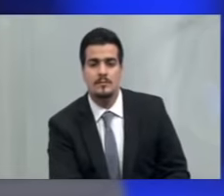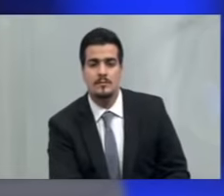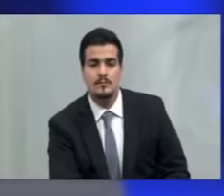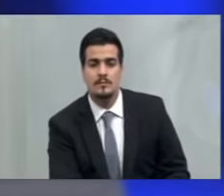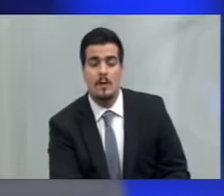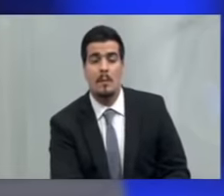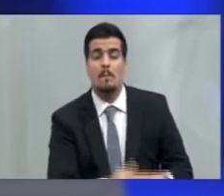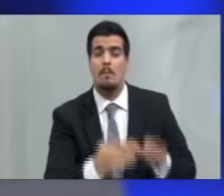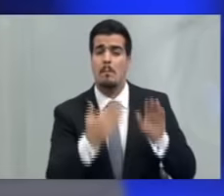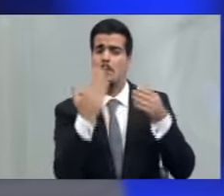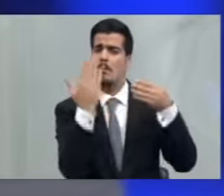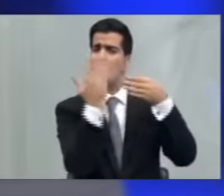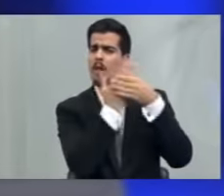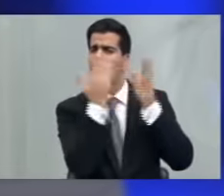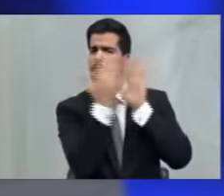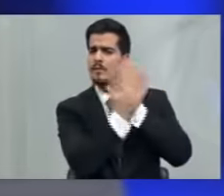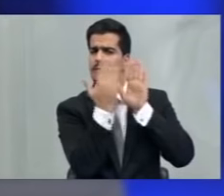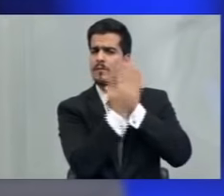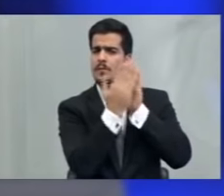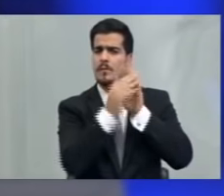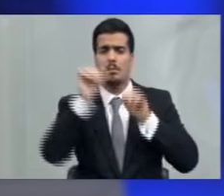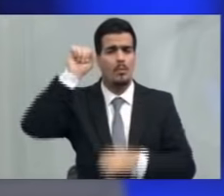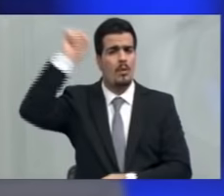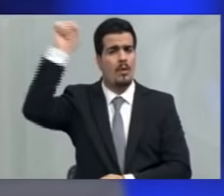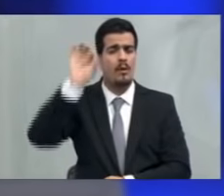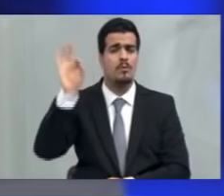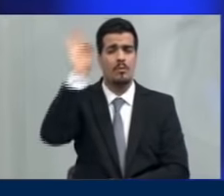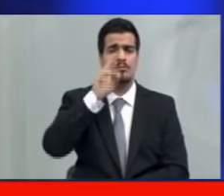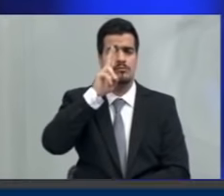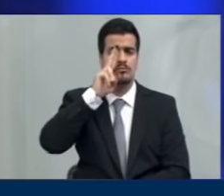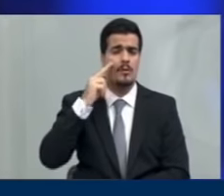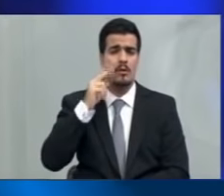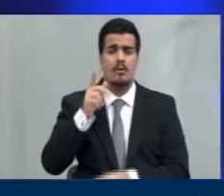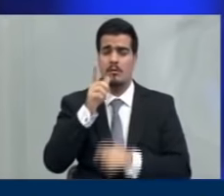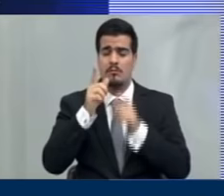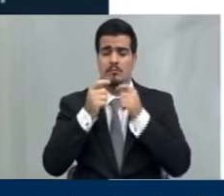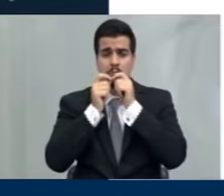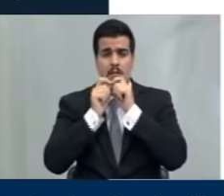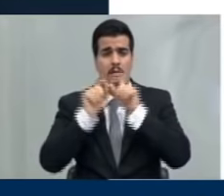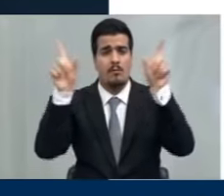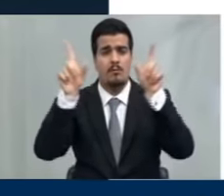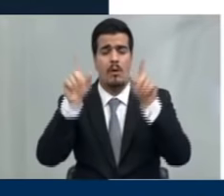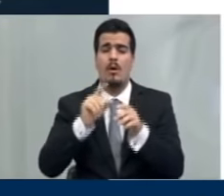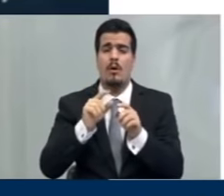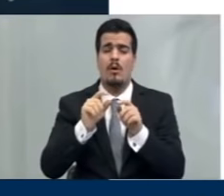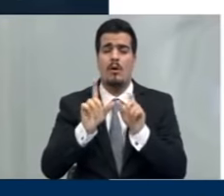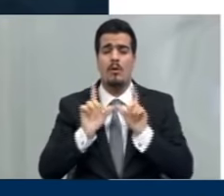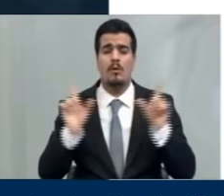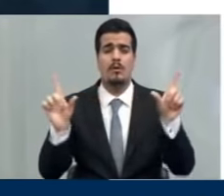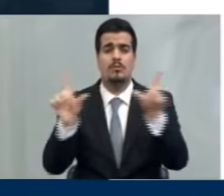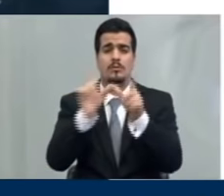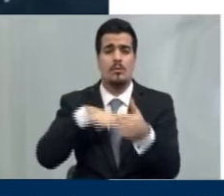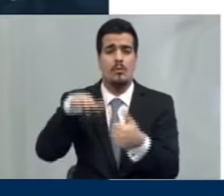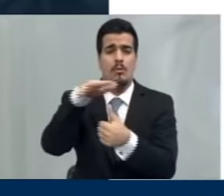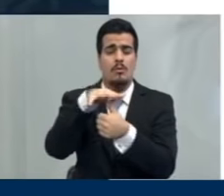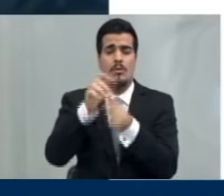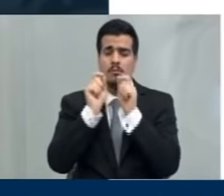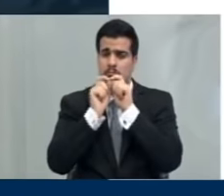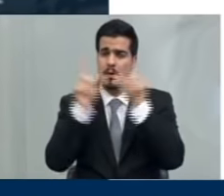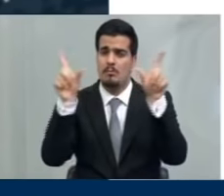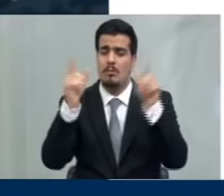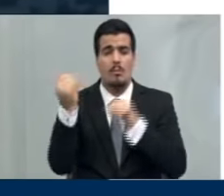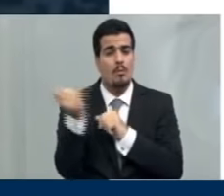وفي ملف تظاهرات إقليم كردستان، أصدرت المفوضية العليا لحقوق الإنسان أمس الأربعاء بيانا